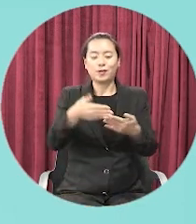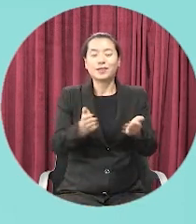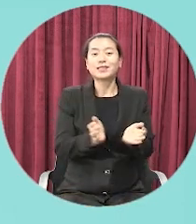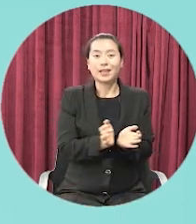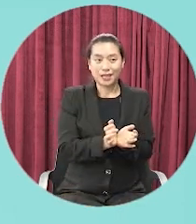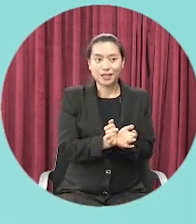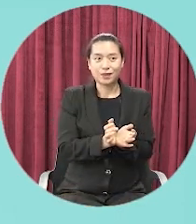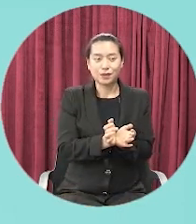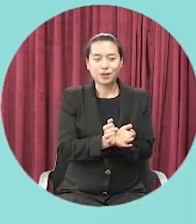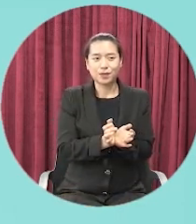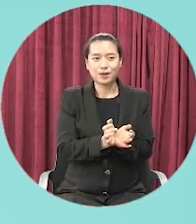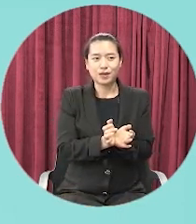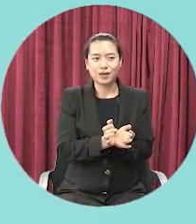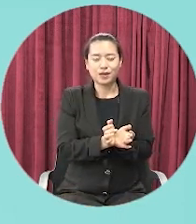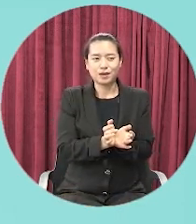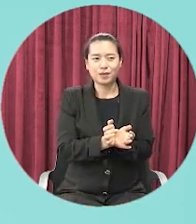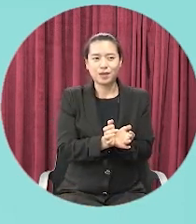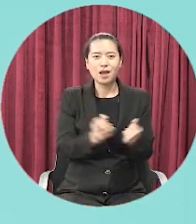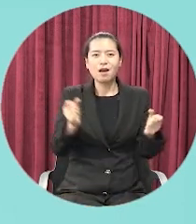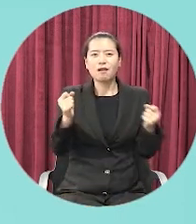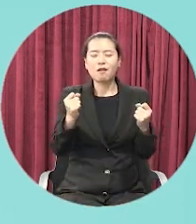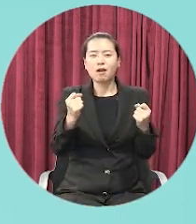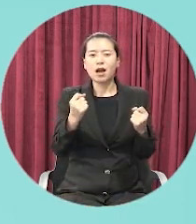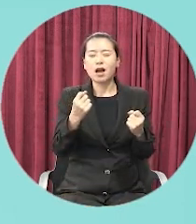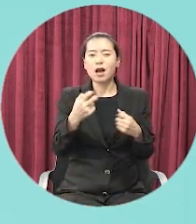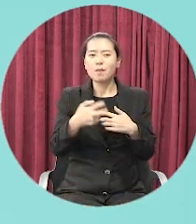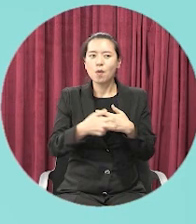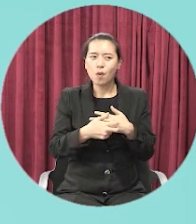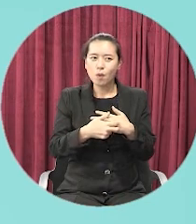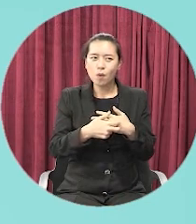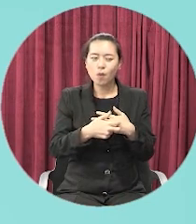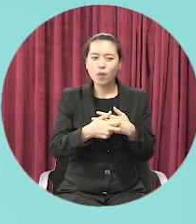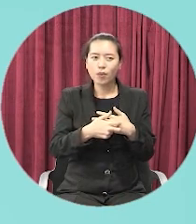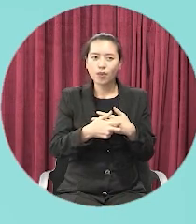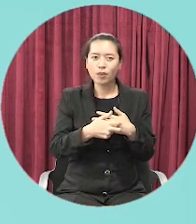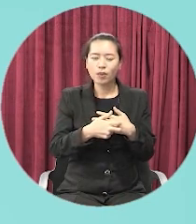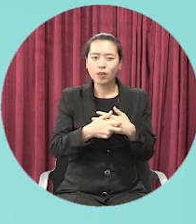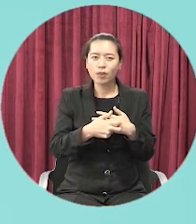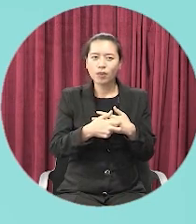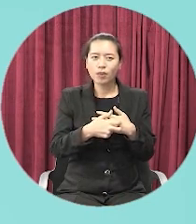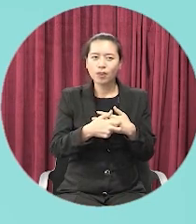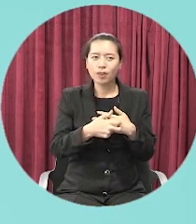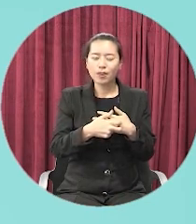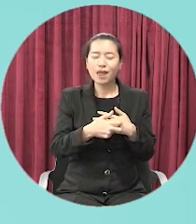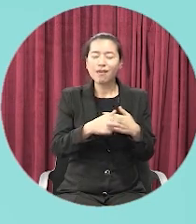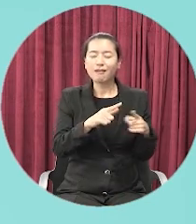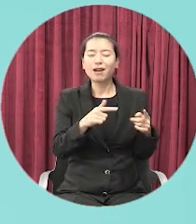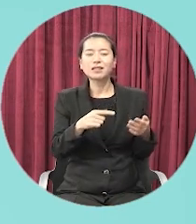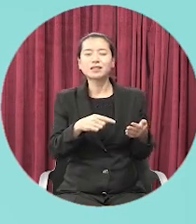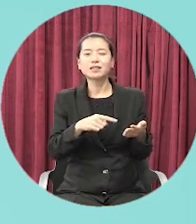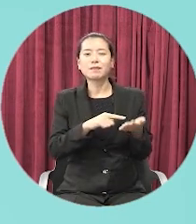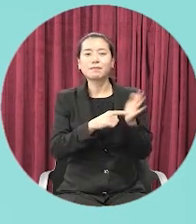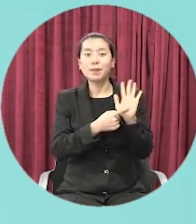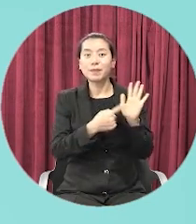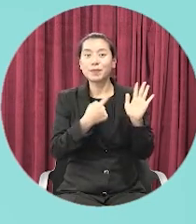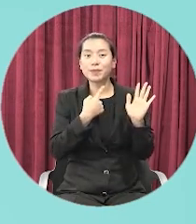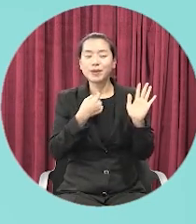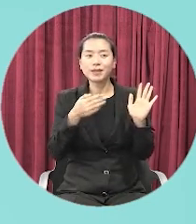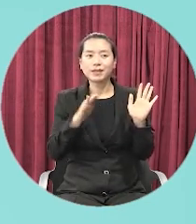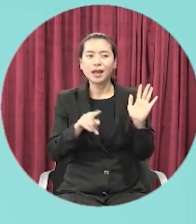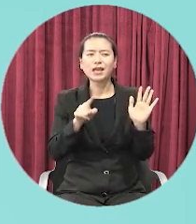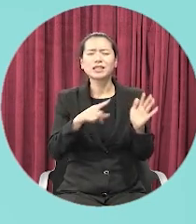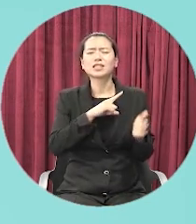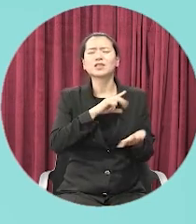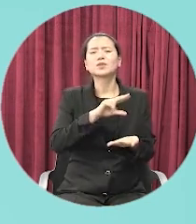유형별 지역사회 비대면 건강 보건 관리 서비스 제공 방안 연구를 예배 하셨는데 귤 과제를